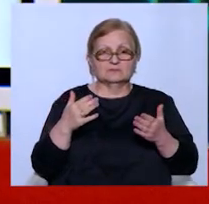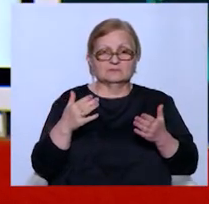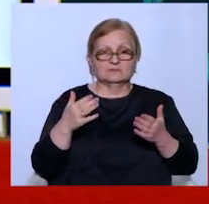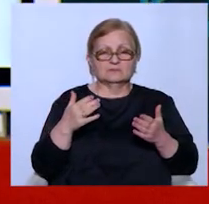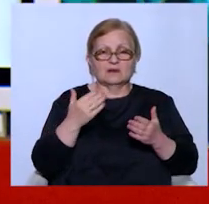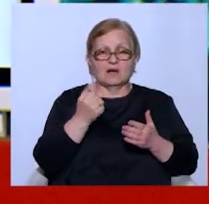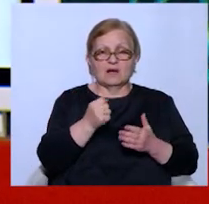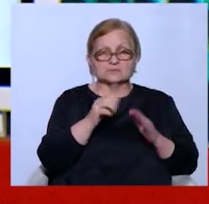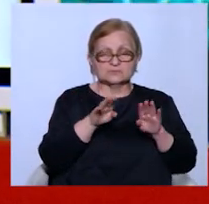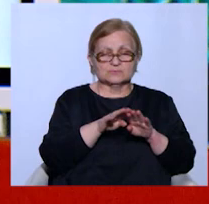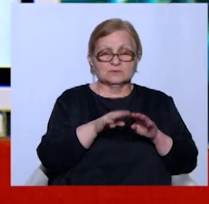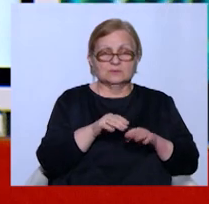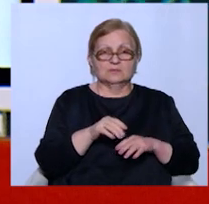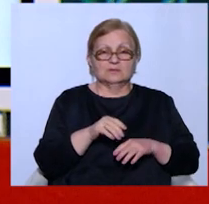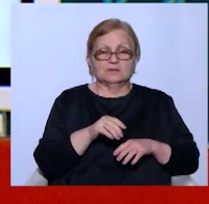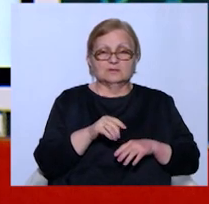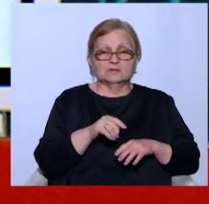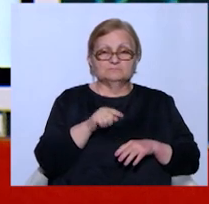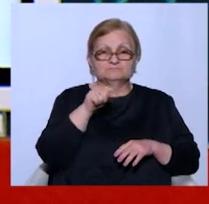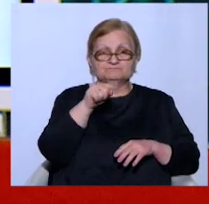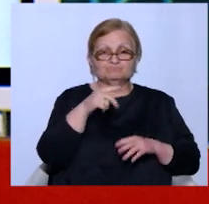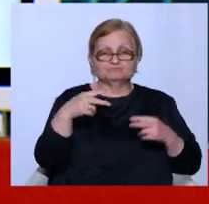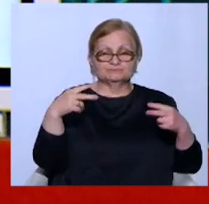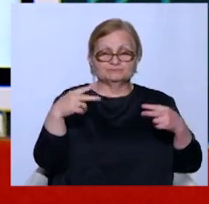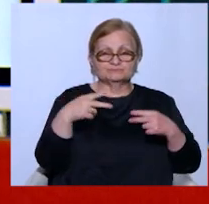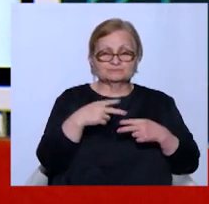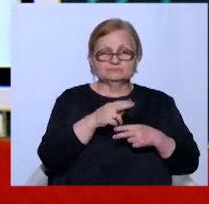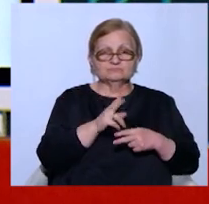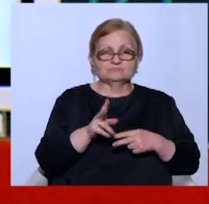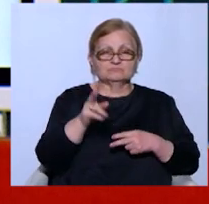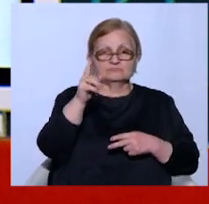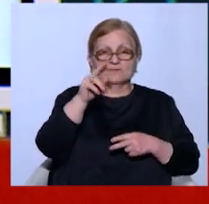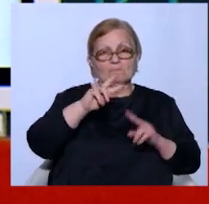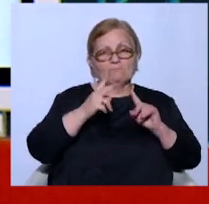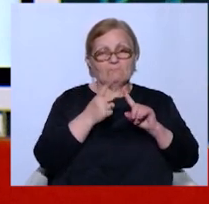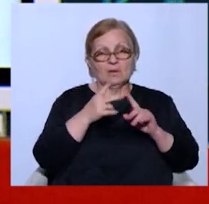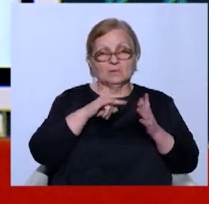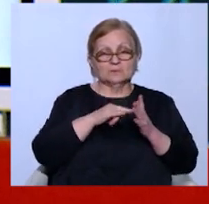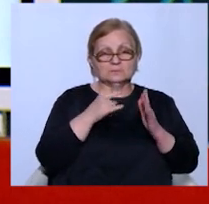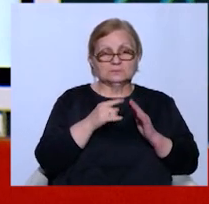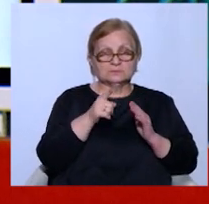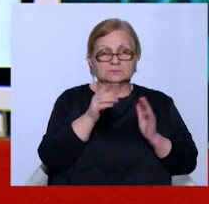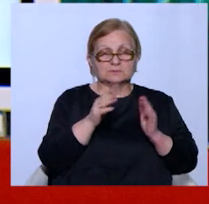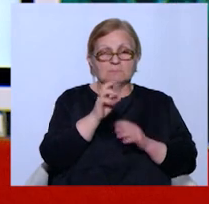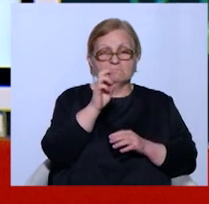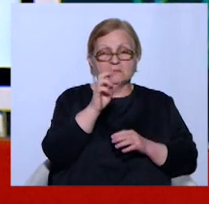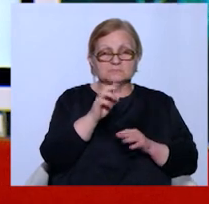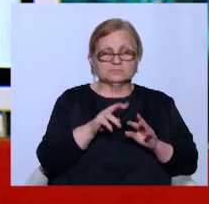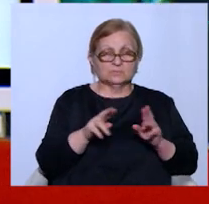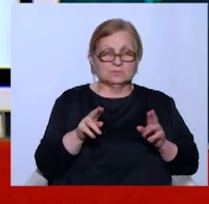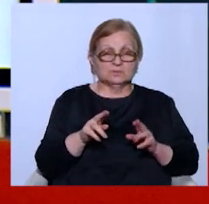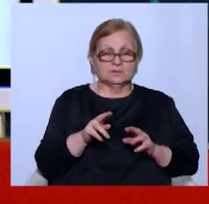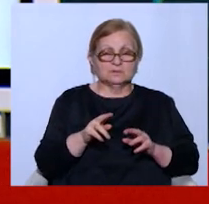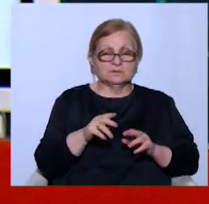a სტოლი, ესეთი კვადრატი. და ამოვჭერით ამ კვადრატიდან მეორე კვადრატი, რომლის გვერდი არის b სტოლი.